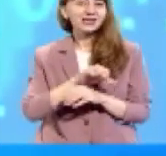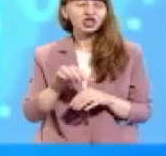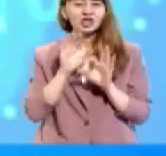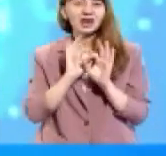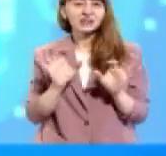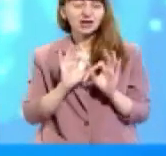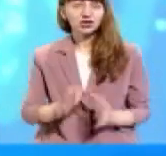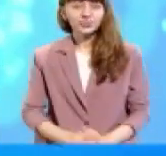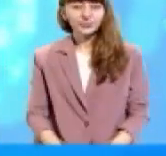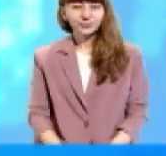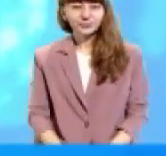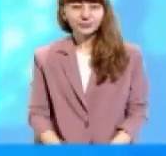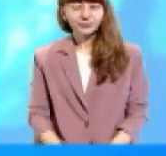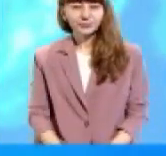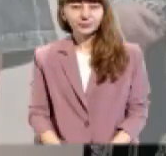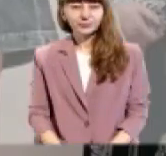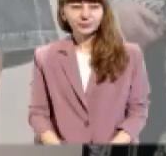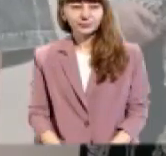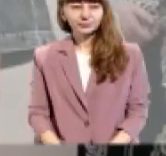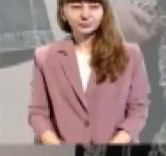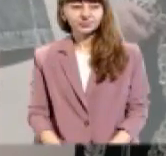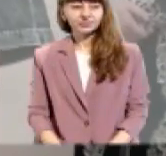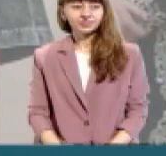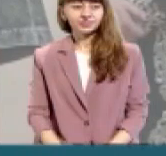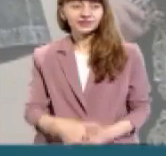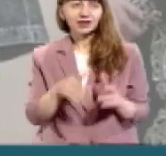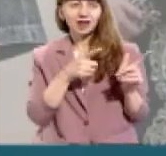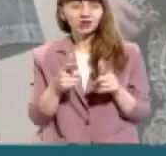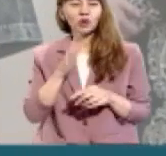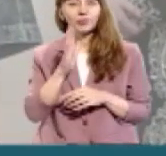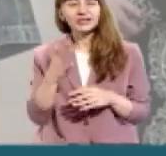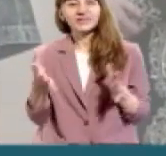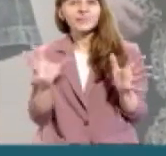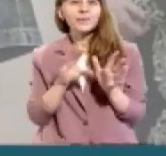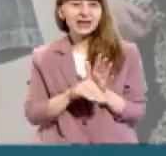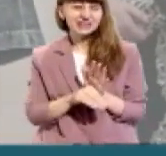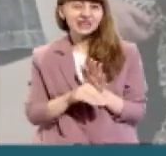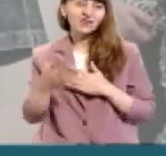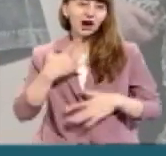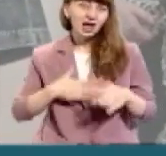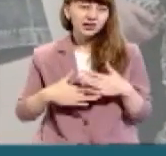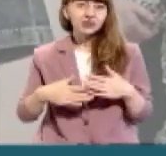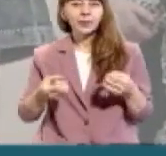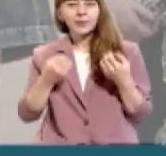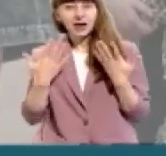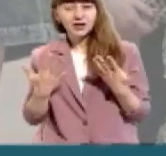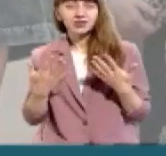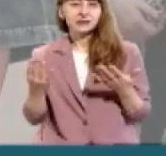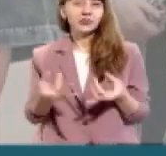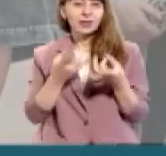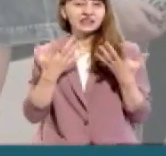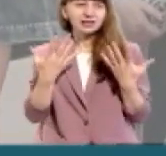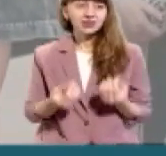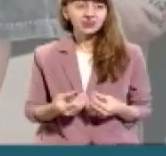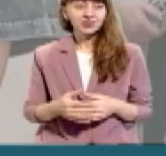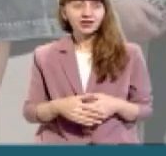моя коллега Айдана Папанина. Готовы быть вместе в радости и в горе. Праздники и будни. Вы невеста?